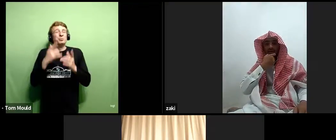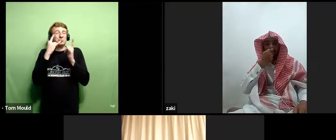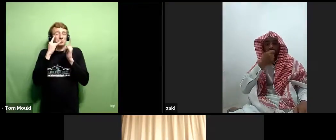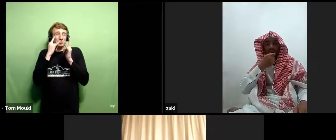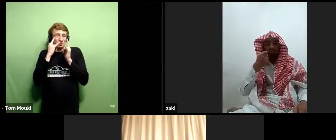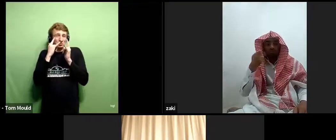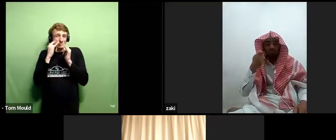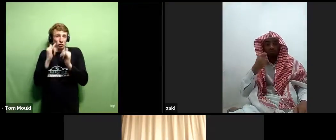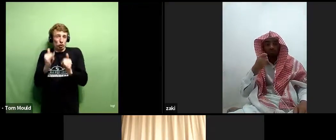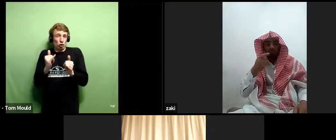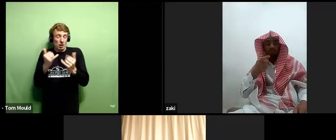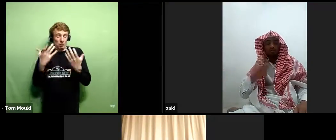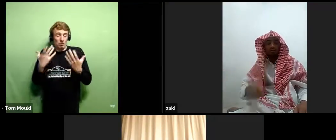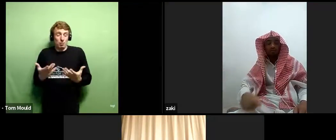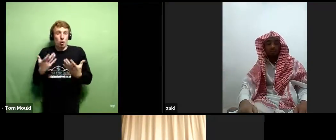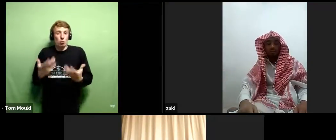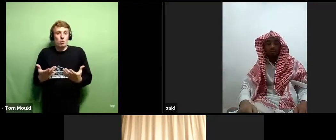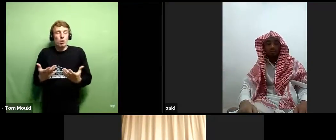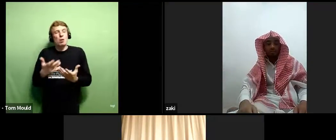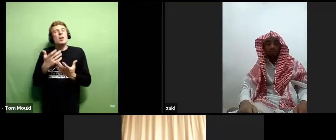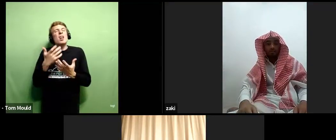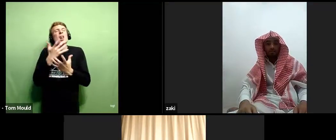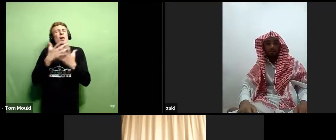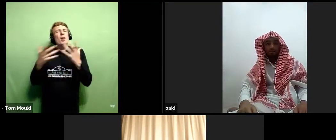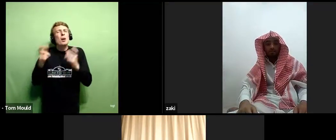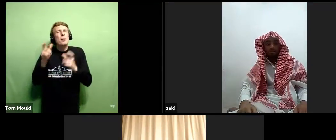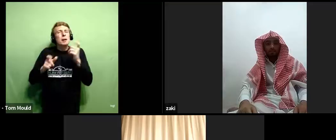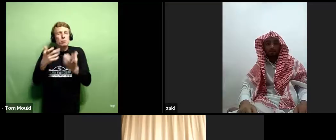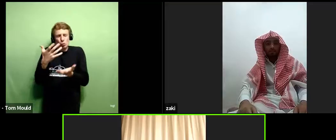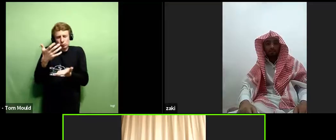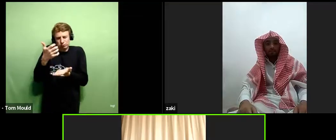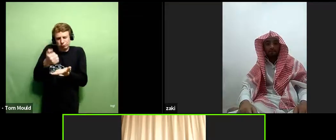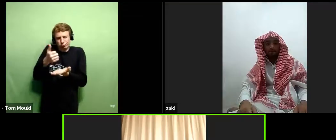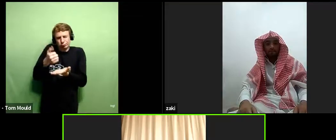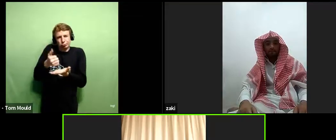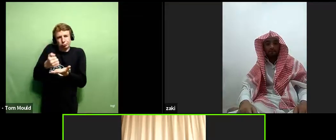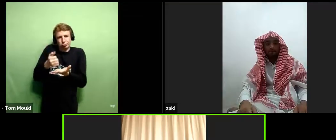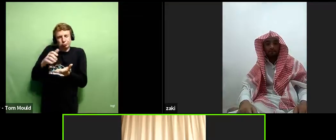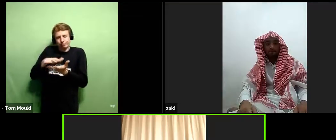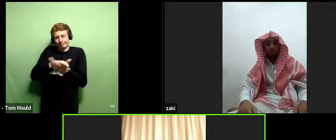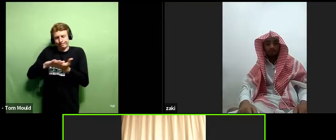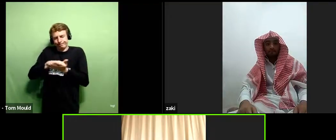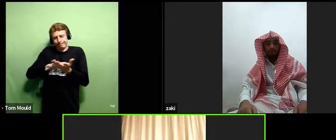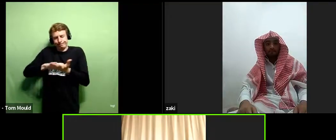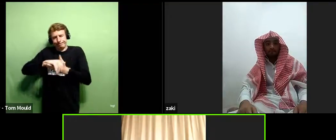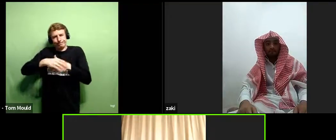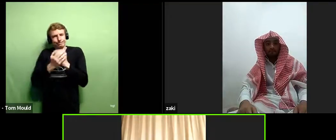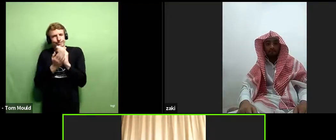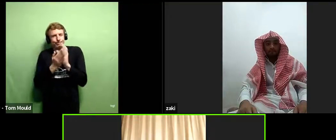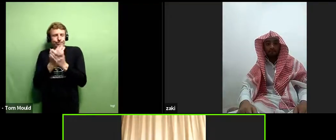in there and ethanol? نعم.